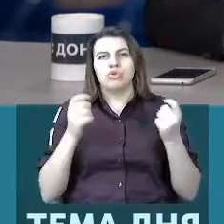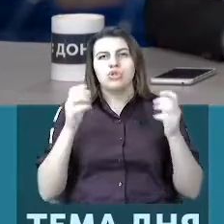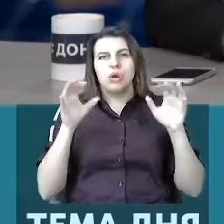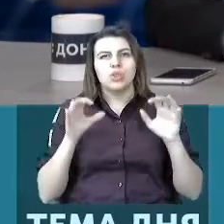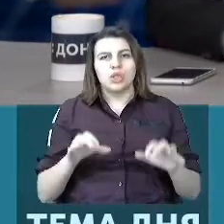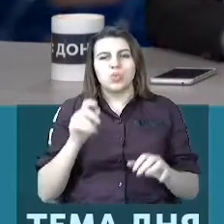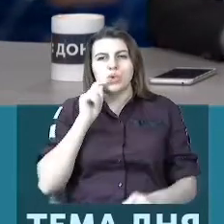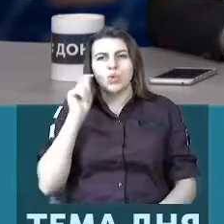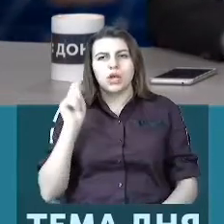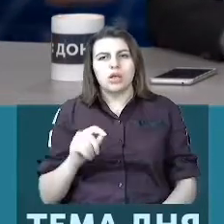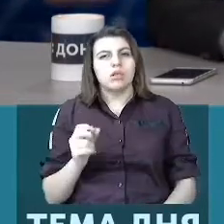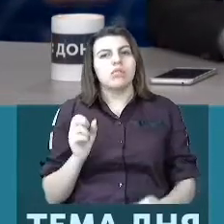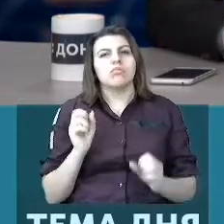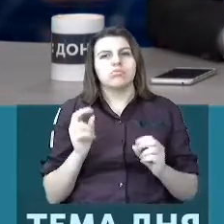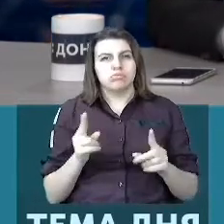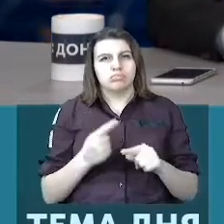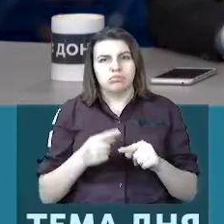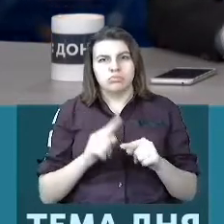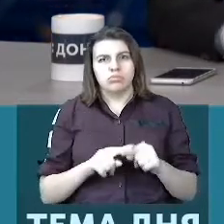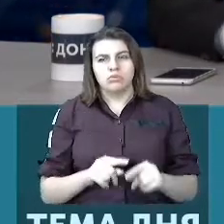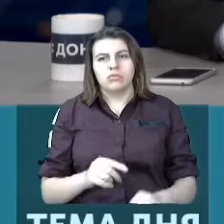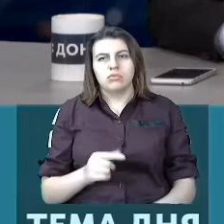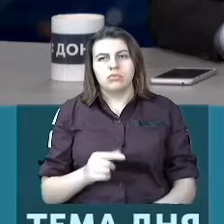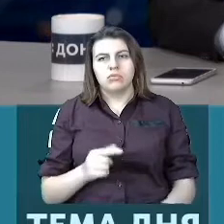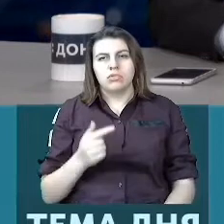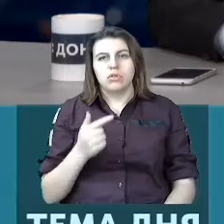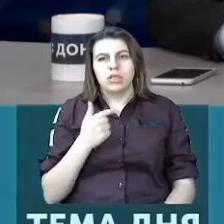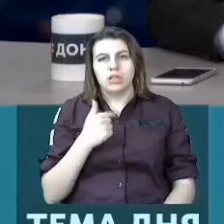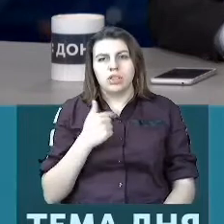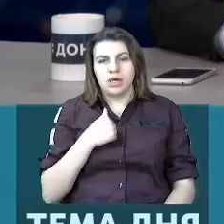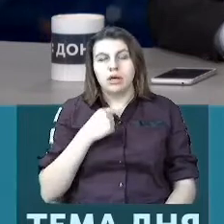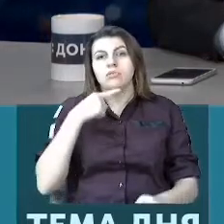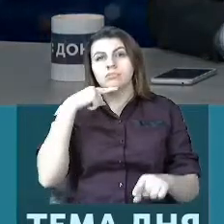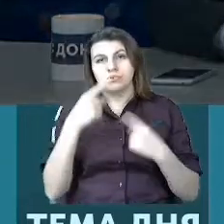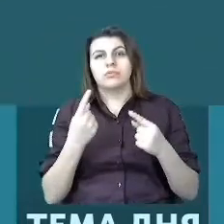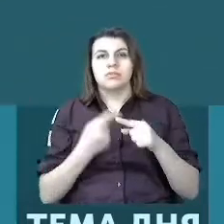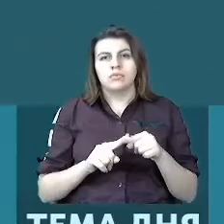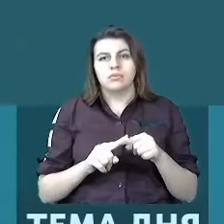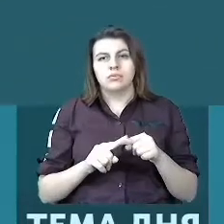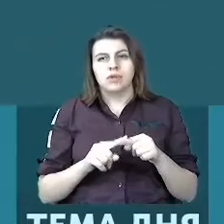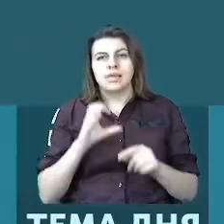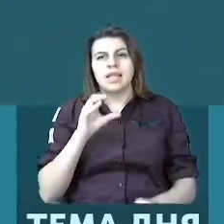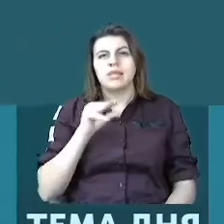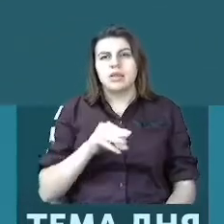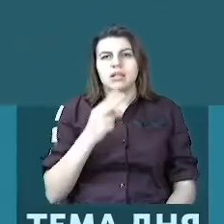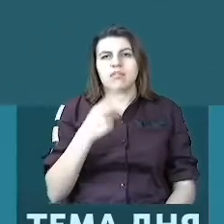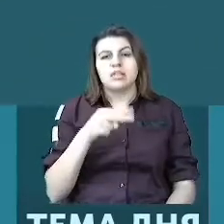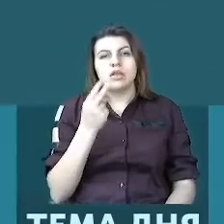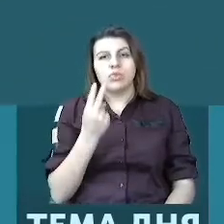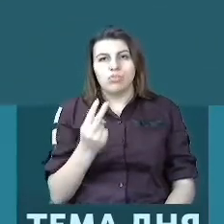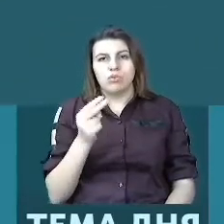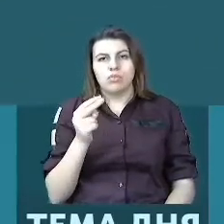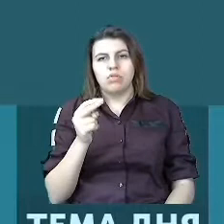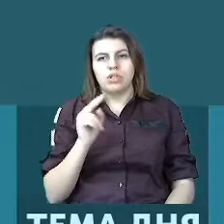це аргументуєте? Так, я аргументую це 5 статтями Конституції. 22, що ні один закон